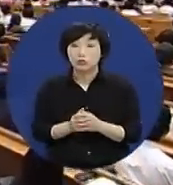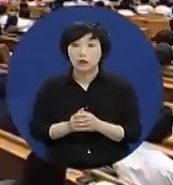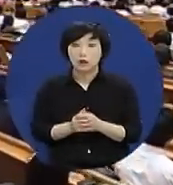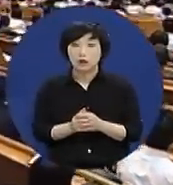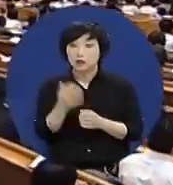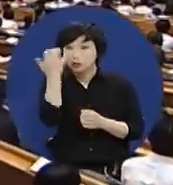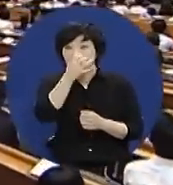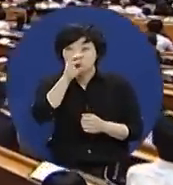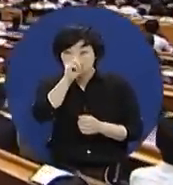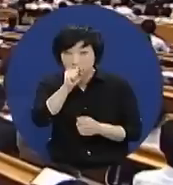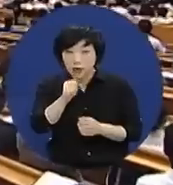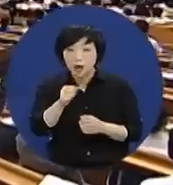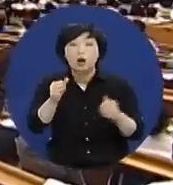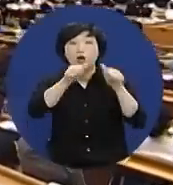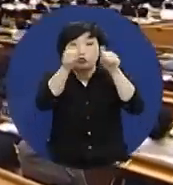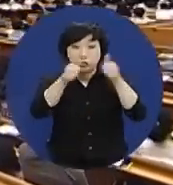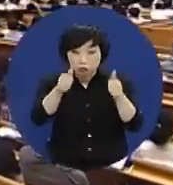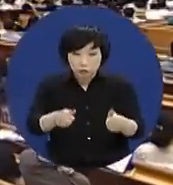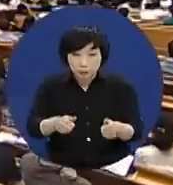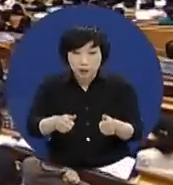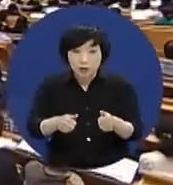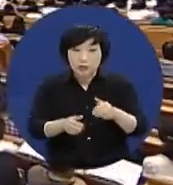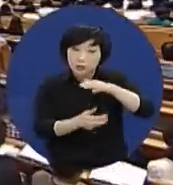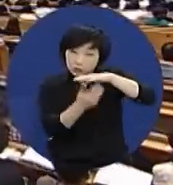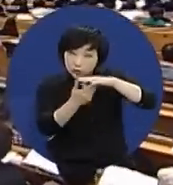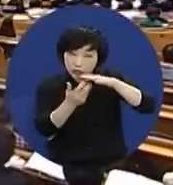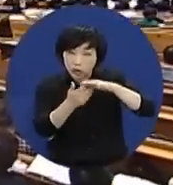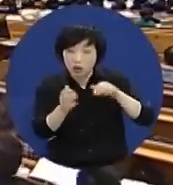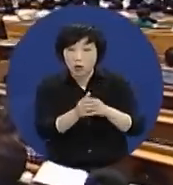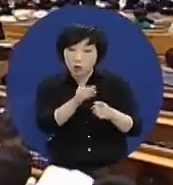職情礼拝魔術敵